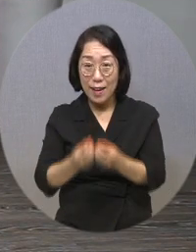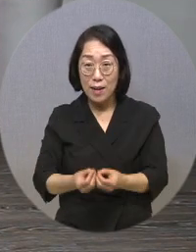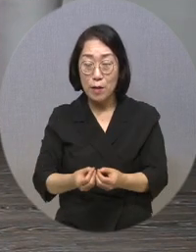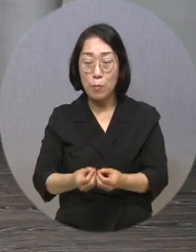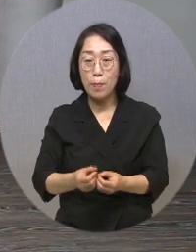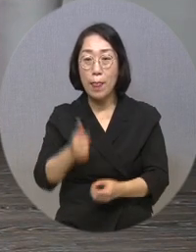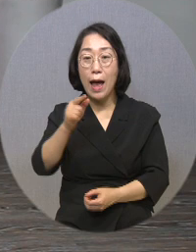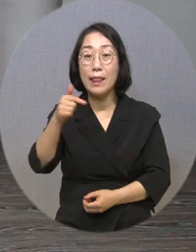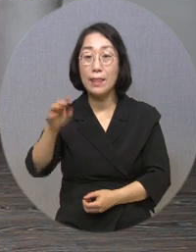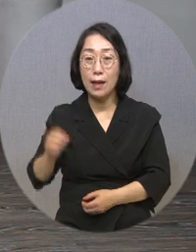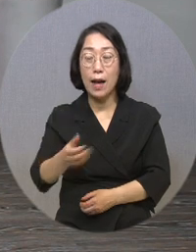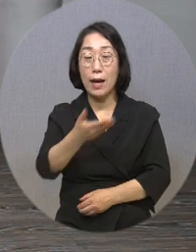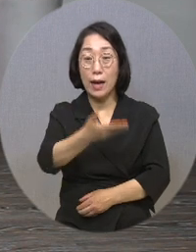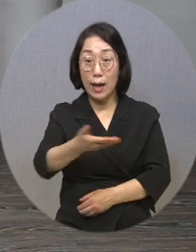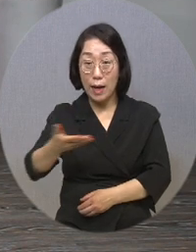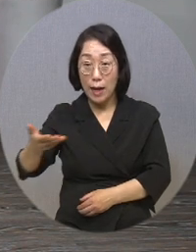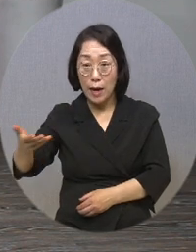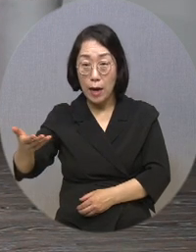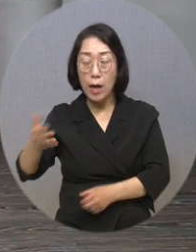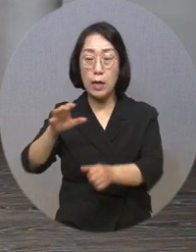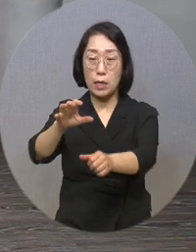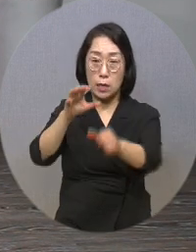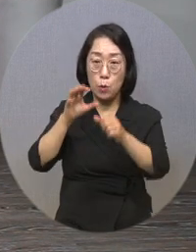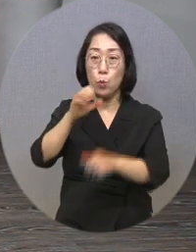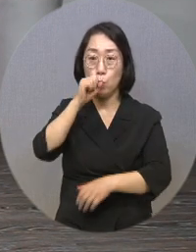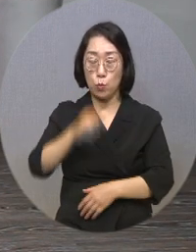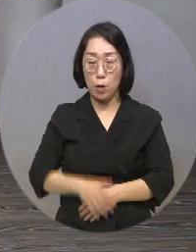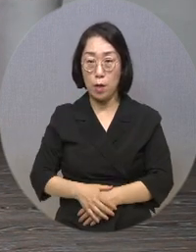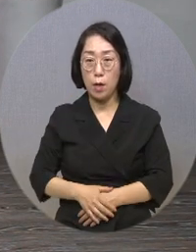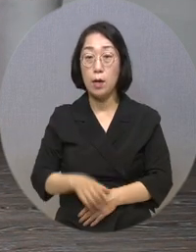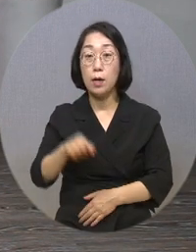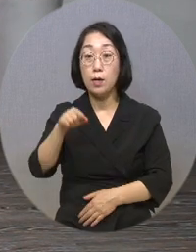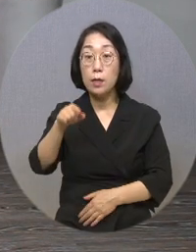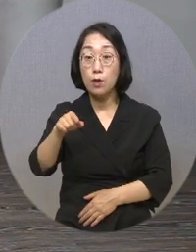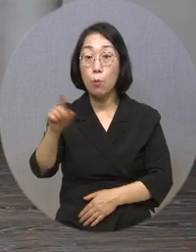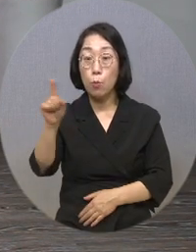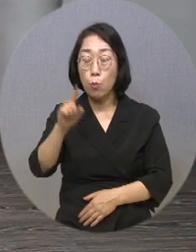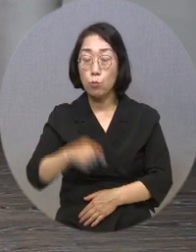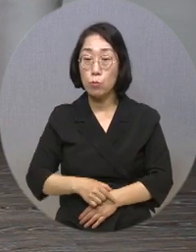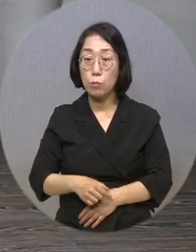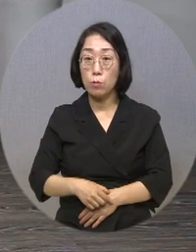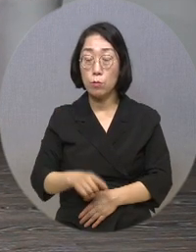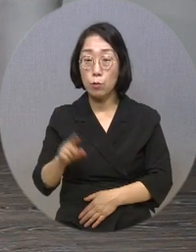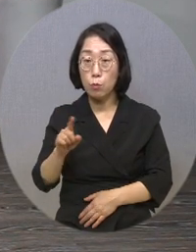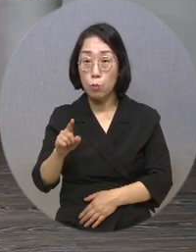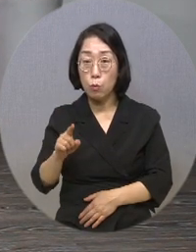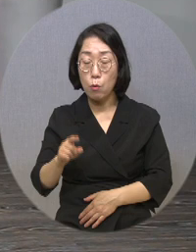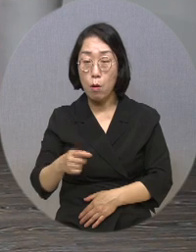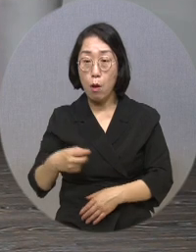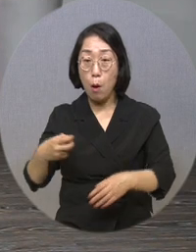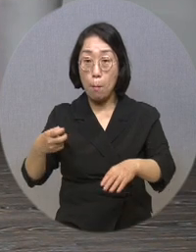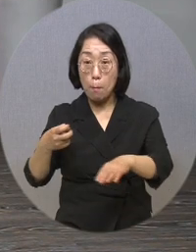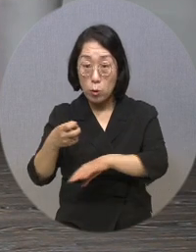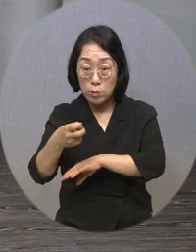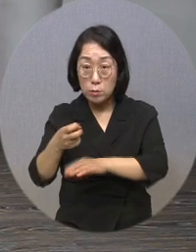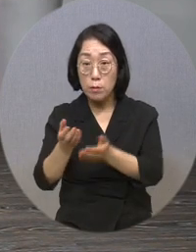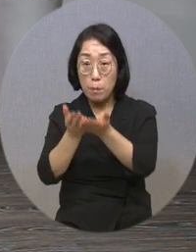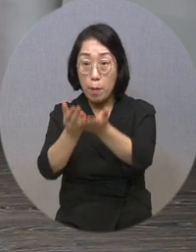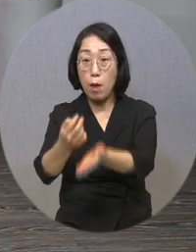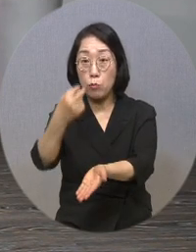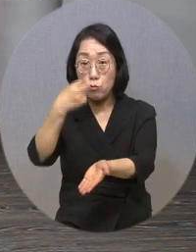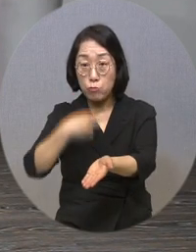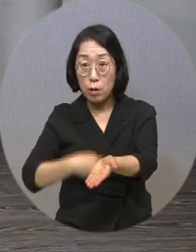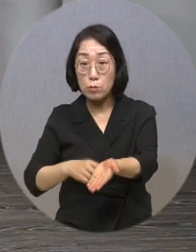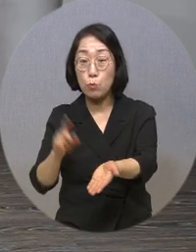이용해보자. 예, 실제 수륙양역버스가 어떤 분은 제가 수륙양역버스를 제안하고 했더니